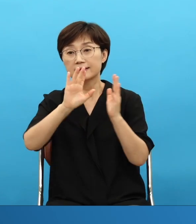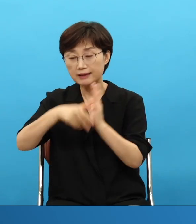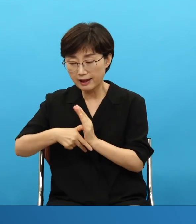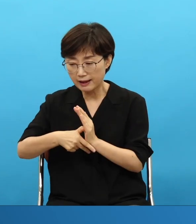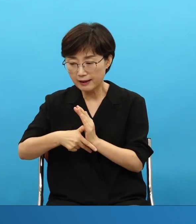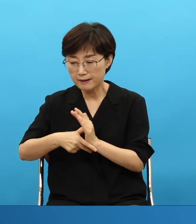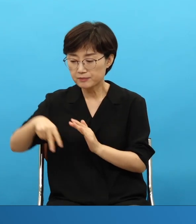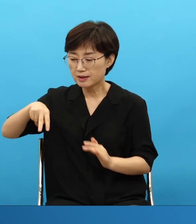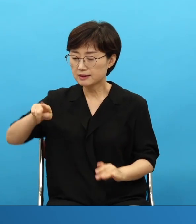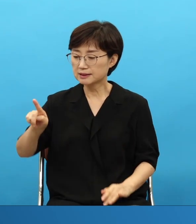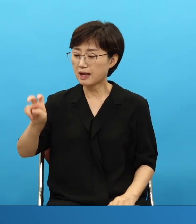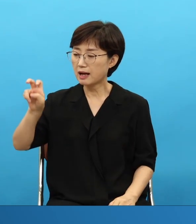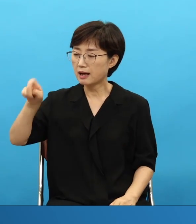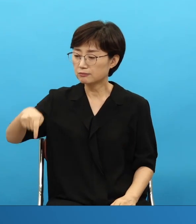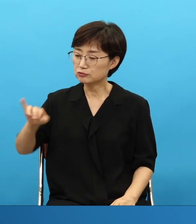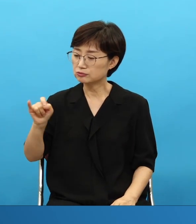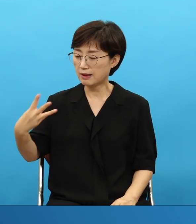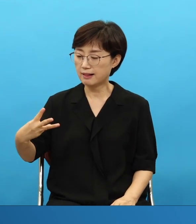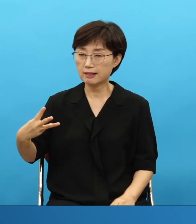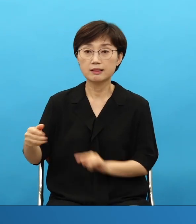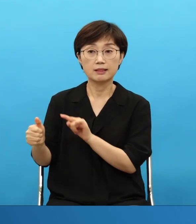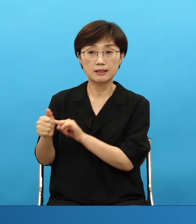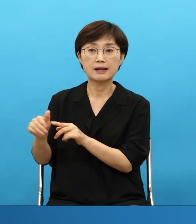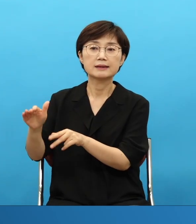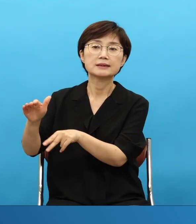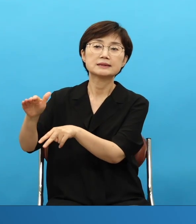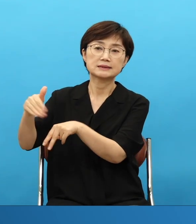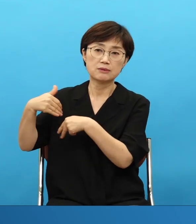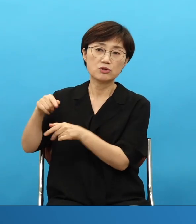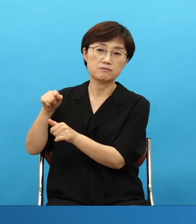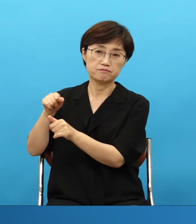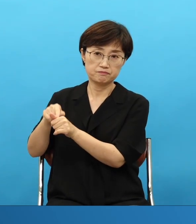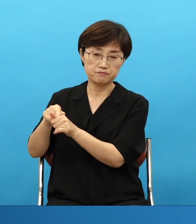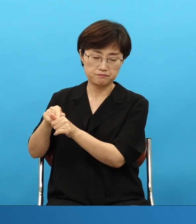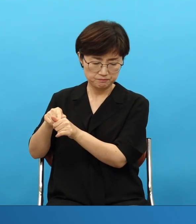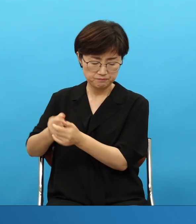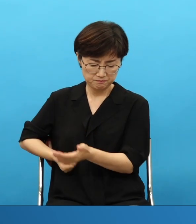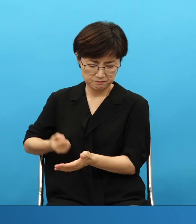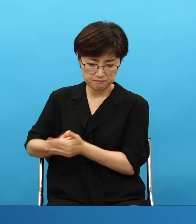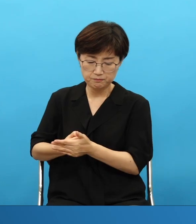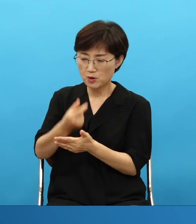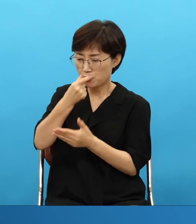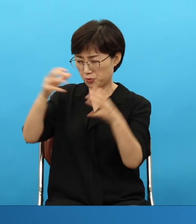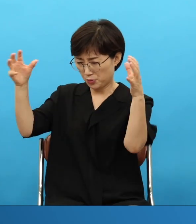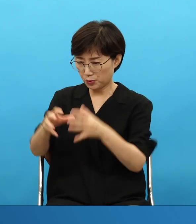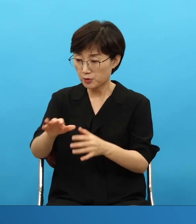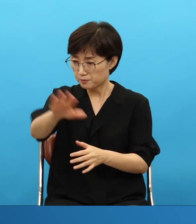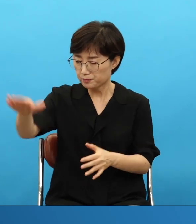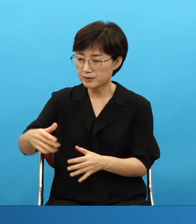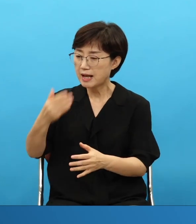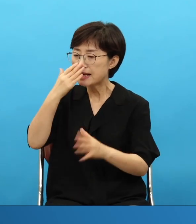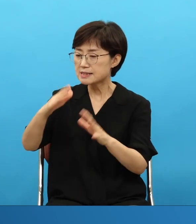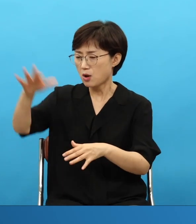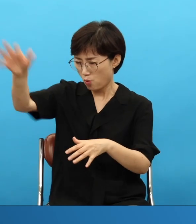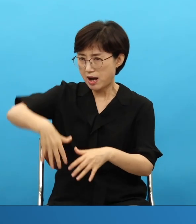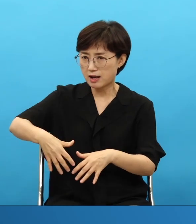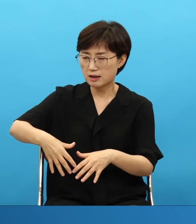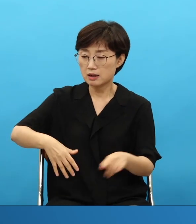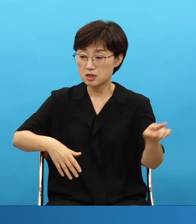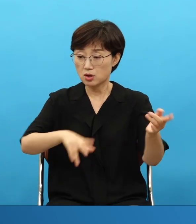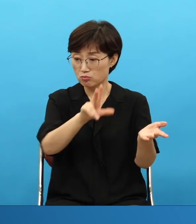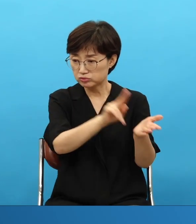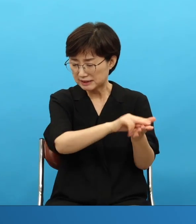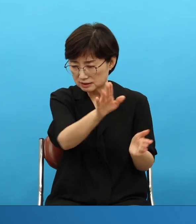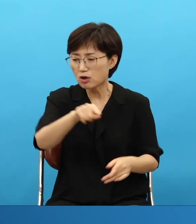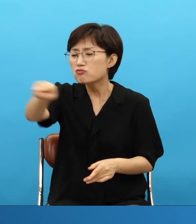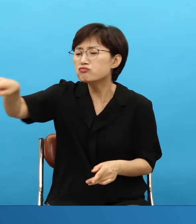모든 이스라엘은 미스바로 모이라. That is when Samuel proclaimed, all Israelites gather at Mitzvah. 블레셋 문제가 아니다. It's not a problem